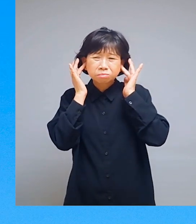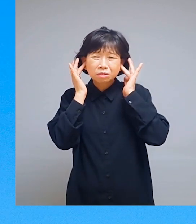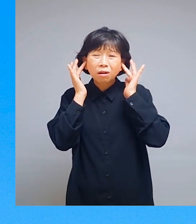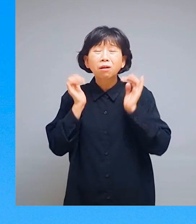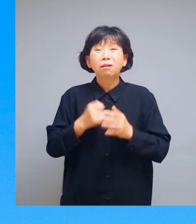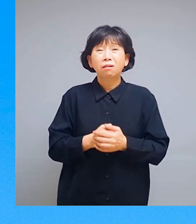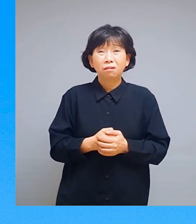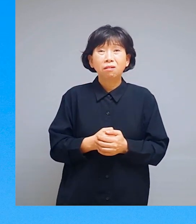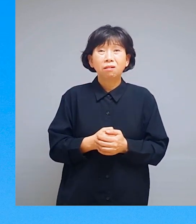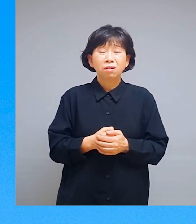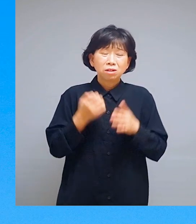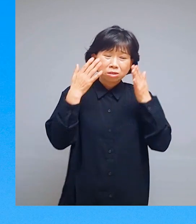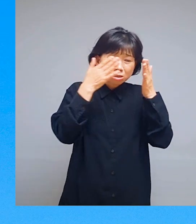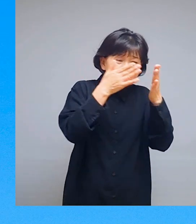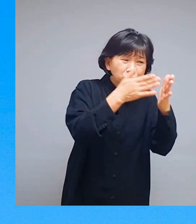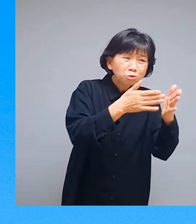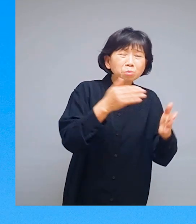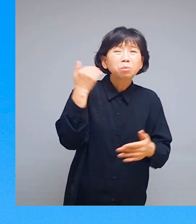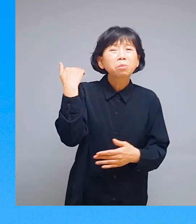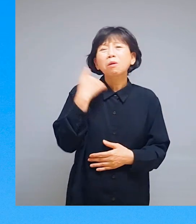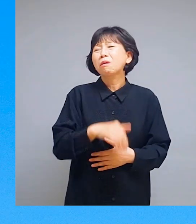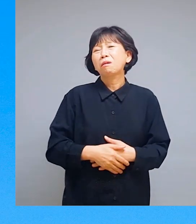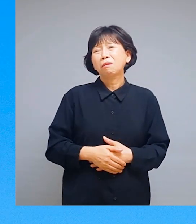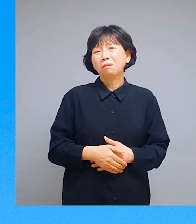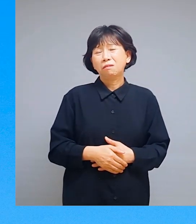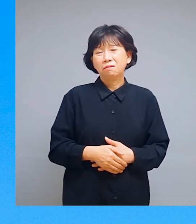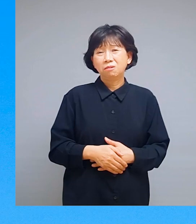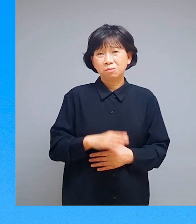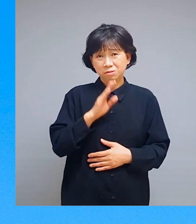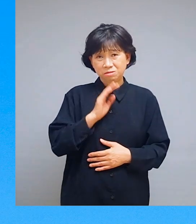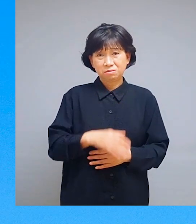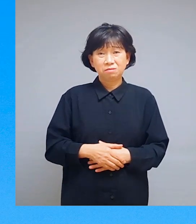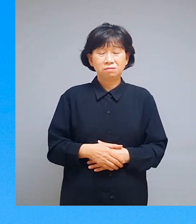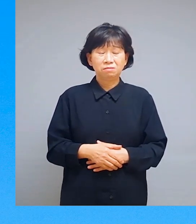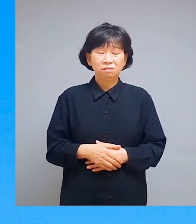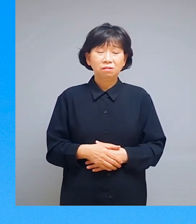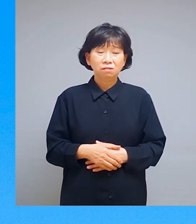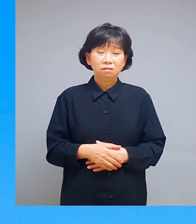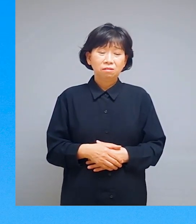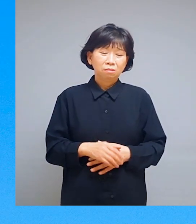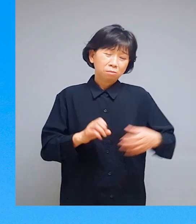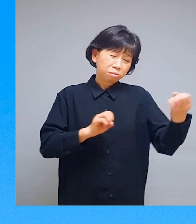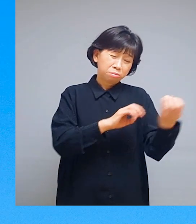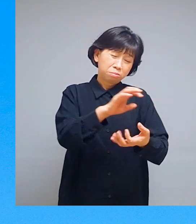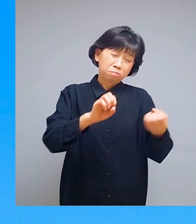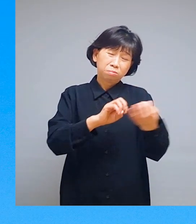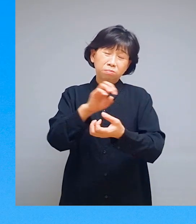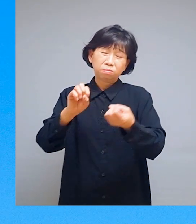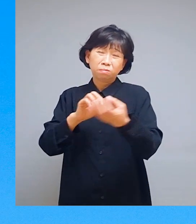자기가 집중하고 필요한 것이 있으면 그 소리가 들린다고 이야기는 하지만 여러분 너무 정신이 없잖아요.